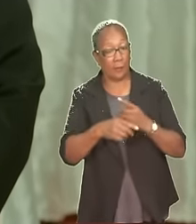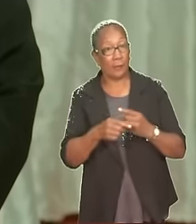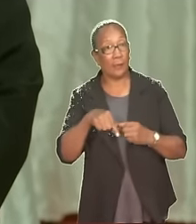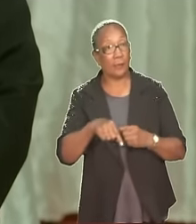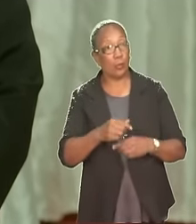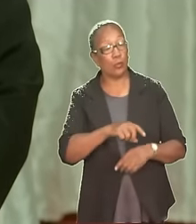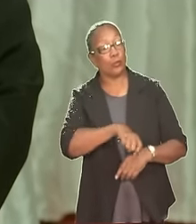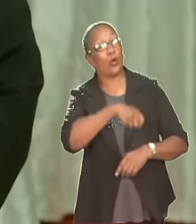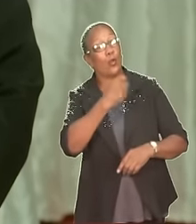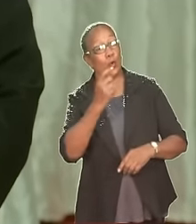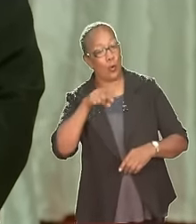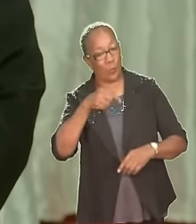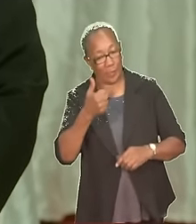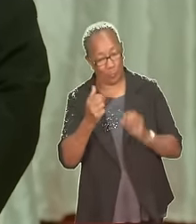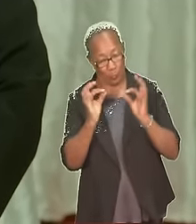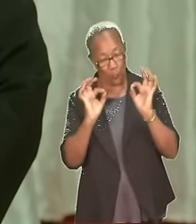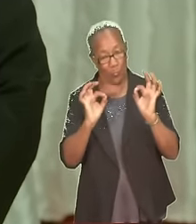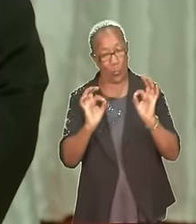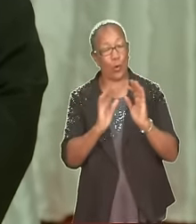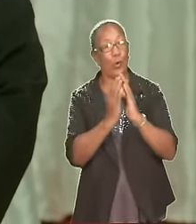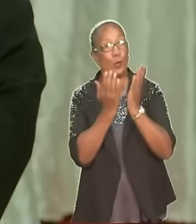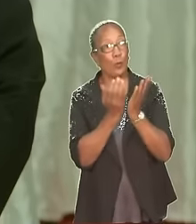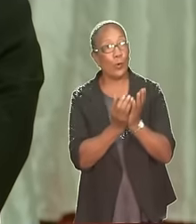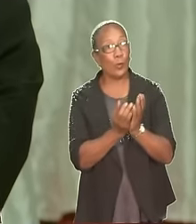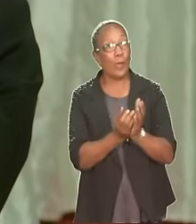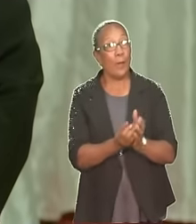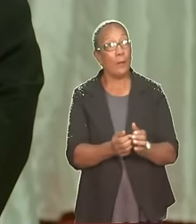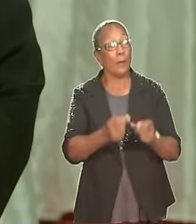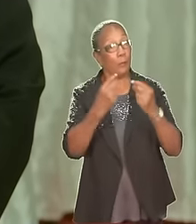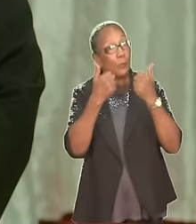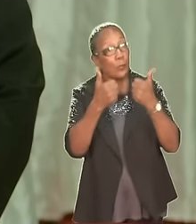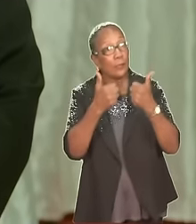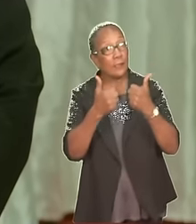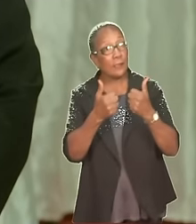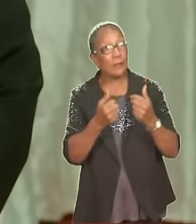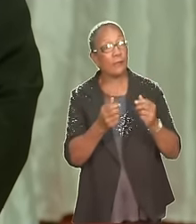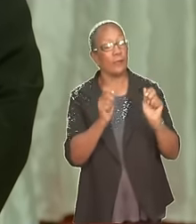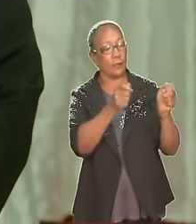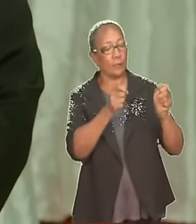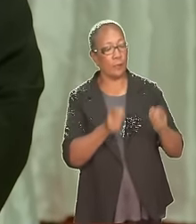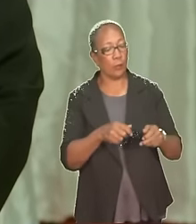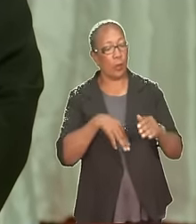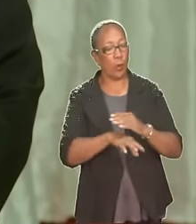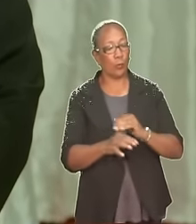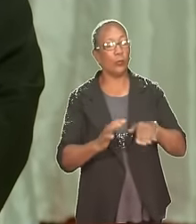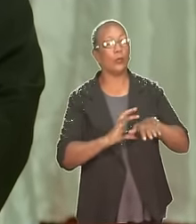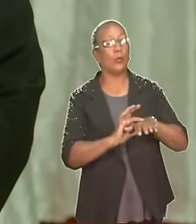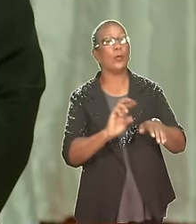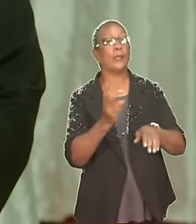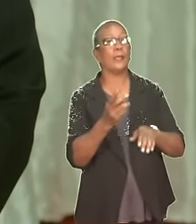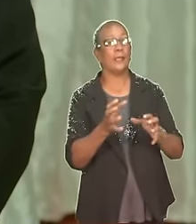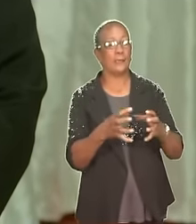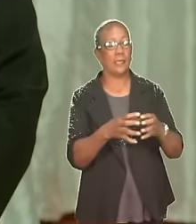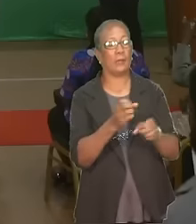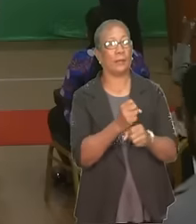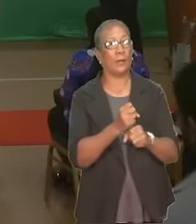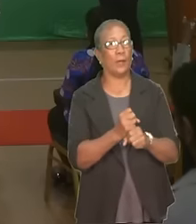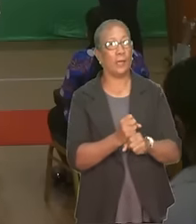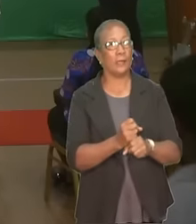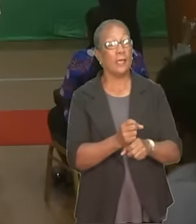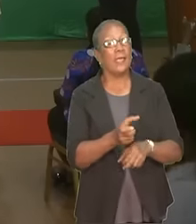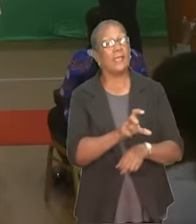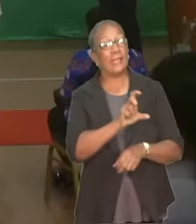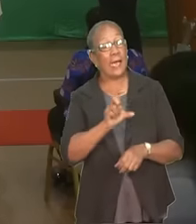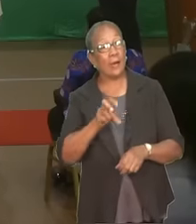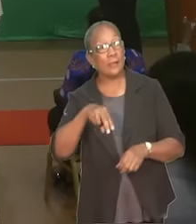geluk om dit prachtig boekwerk met de positieve resultaten van de regering onder uw leiding in elkaar te zetten. Namens de Technische